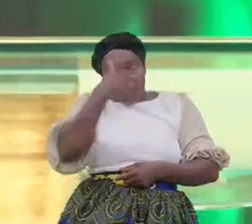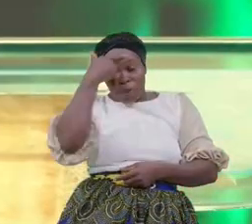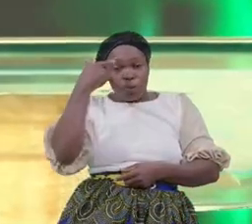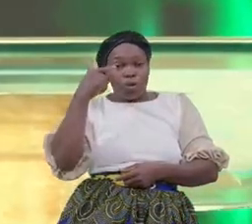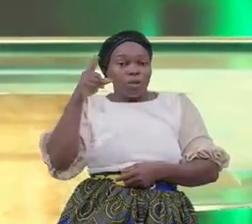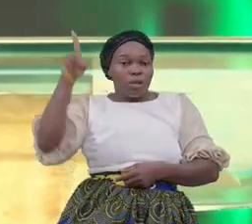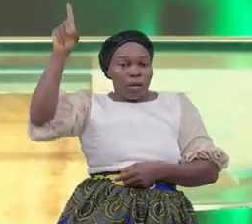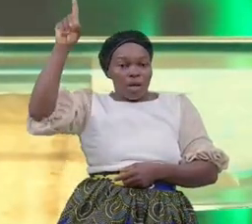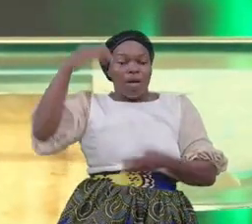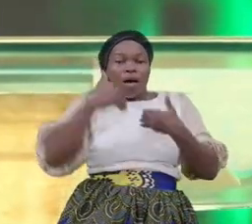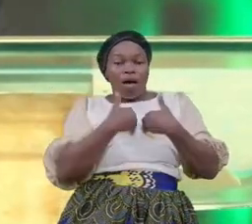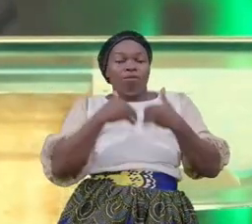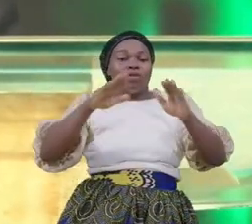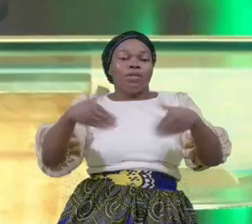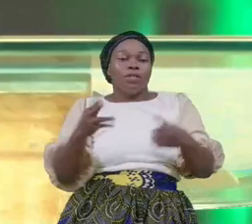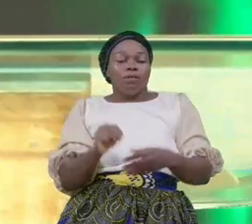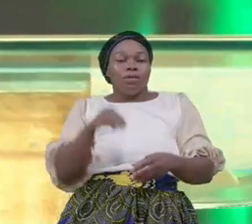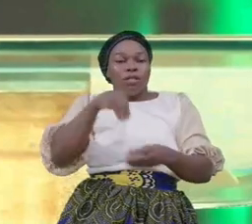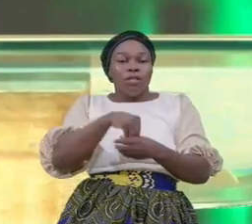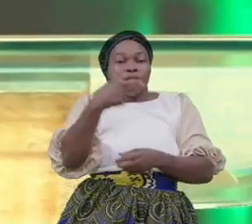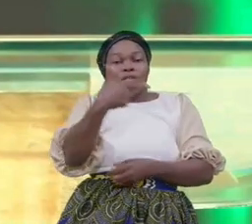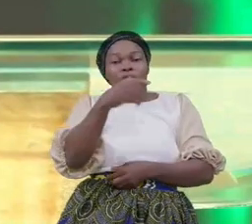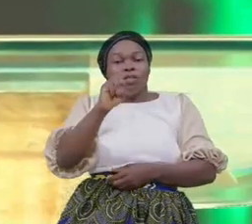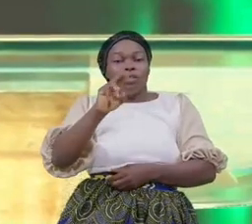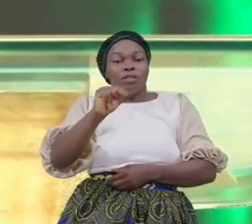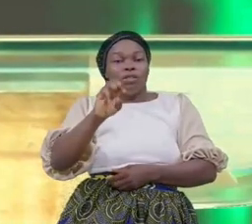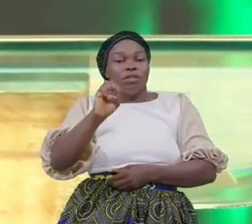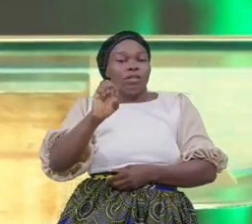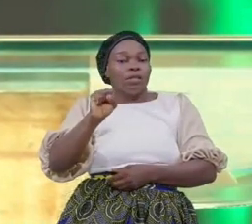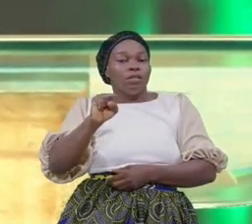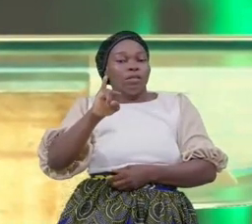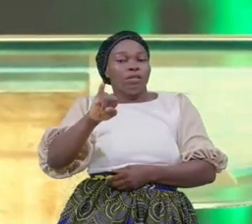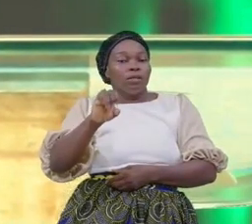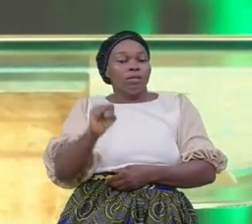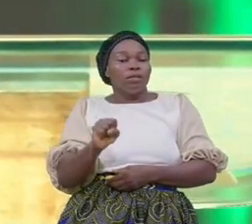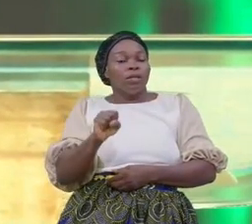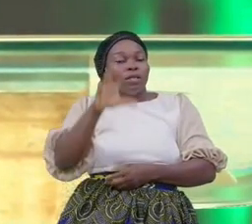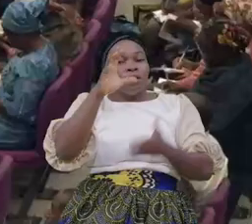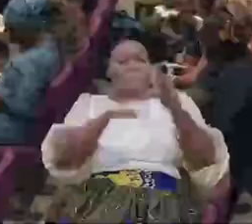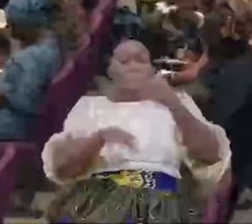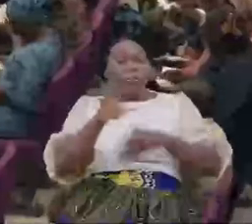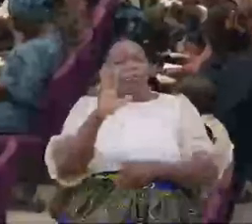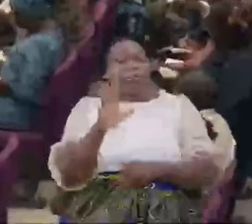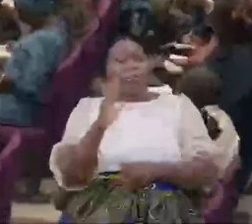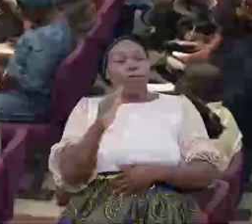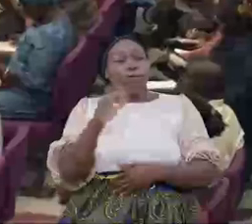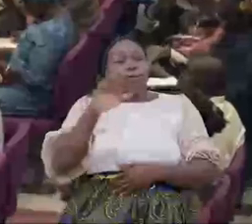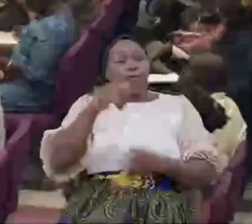à Genèse au chapitre 15. Je lis le verset 6. Genèse 15, verset